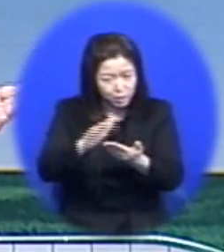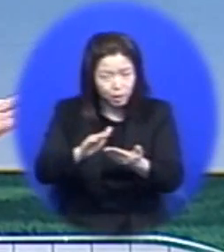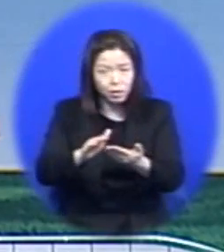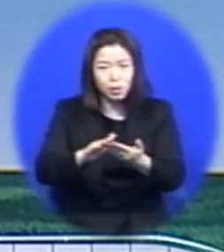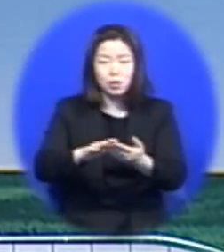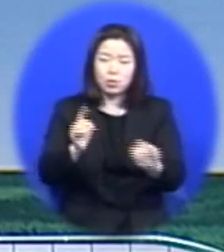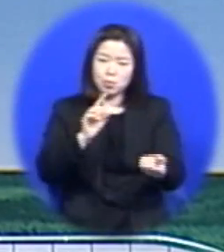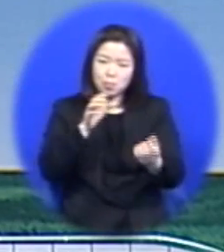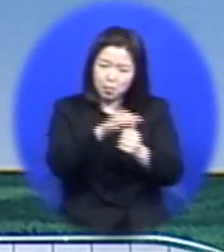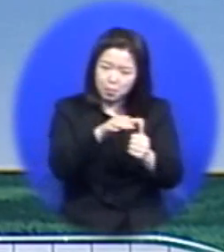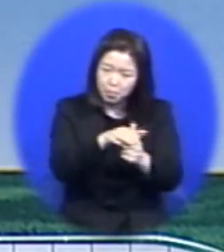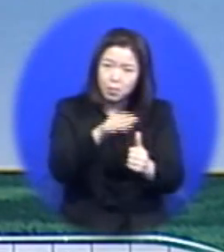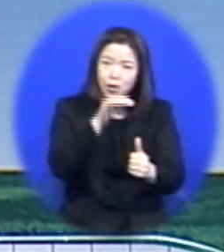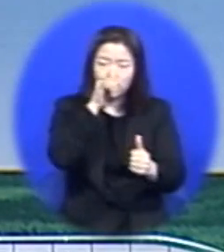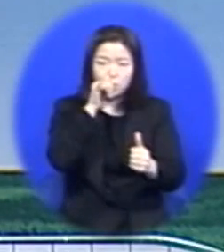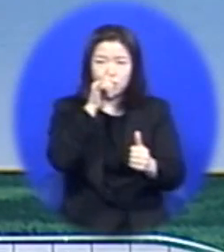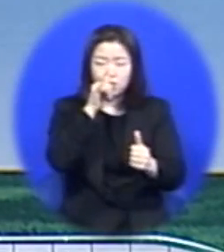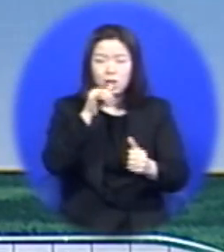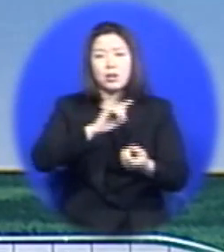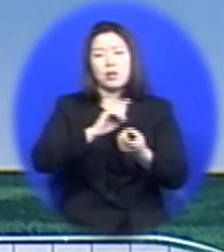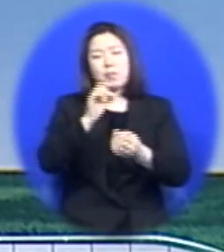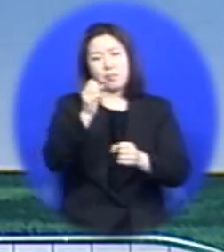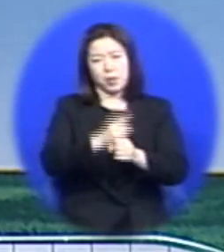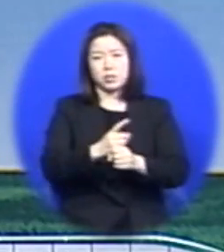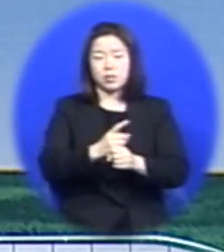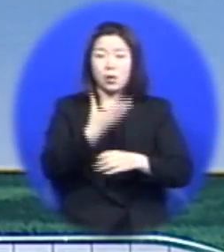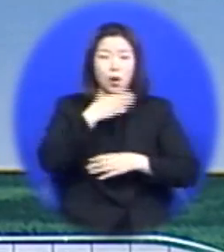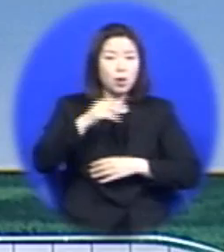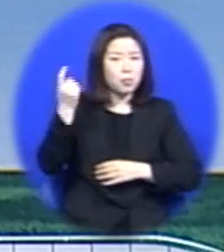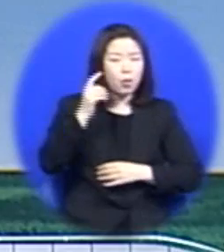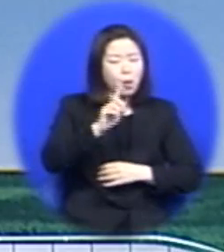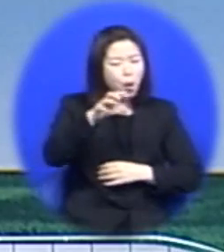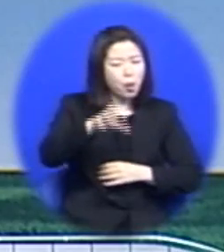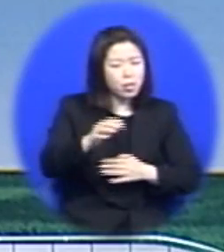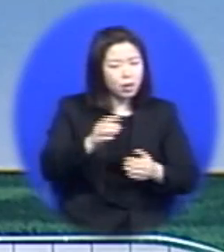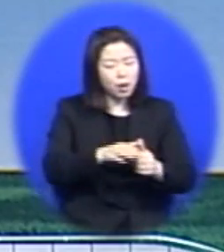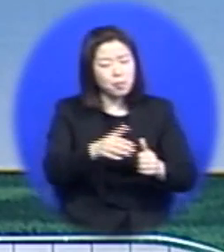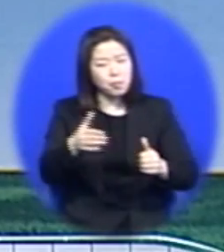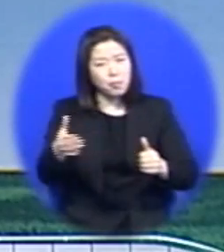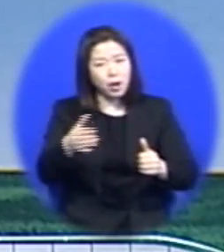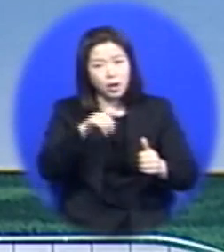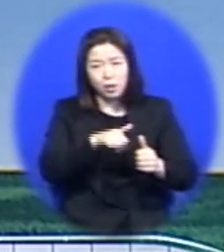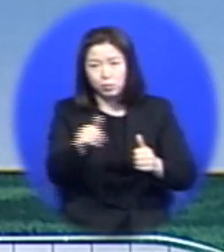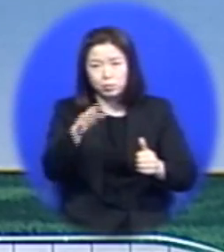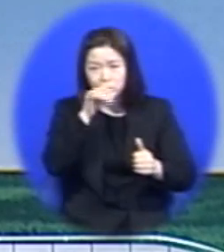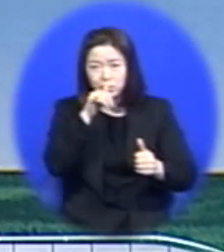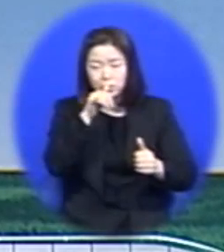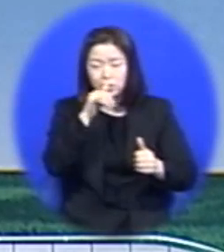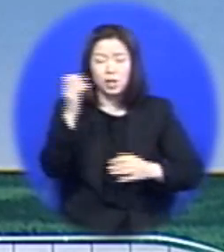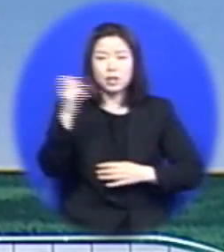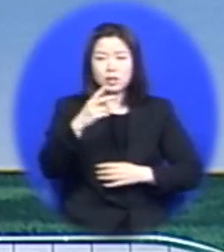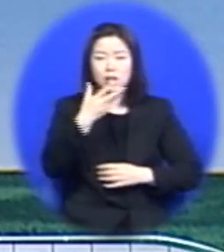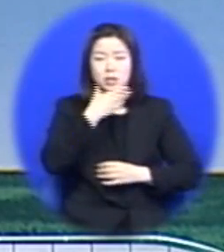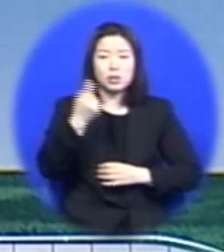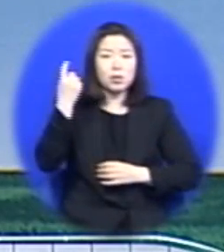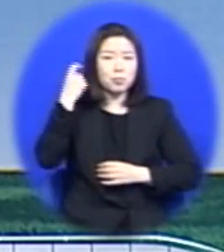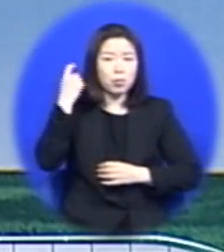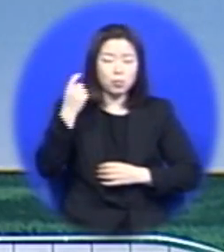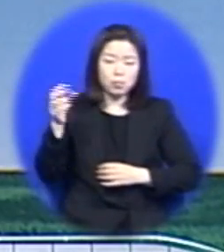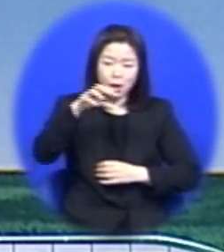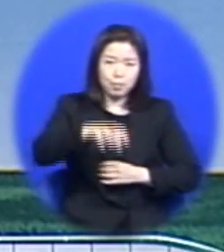비난하고 그걸 벌써 난 복음에서 어딘가 벗어나 있는 겁니다. 다시 복음으로 돌아와야